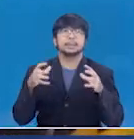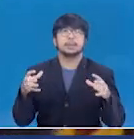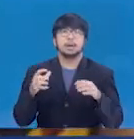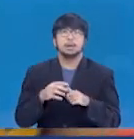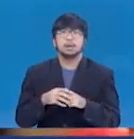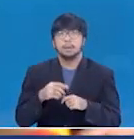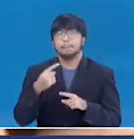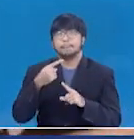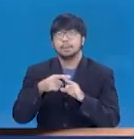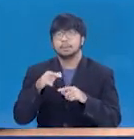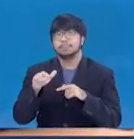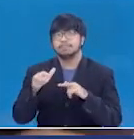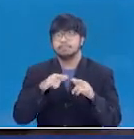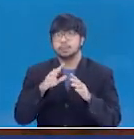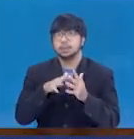extra flight.